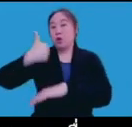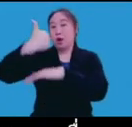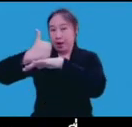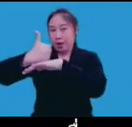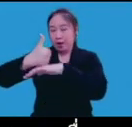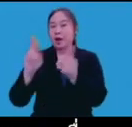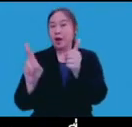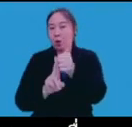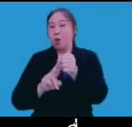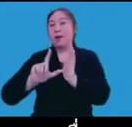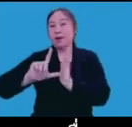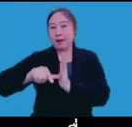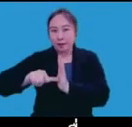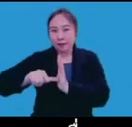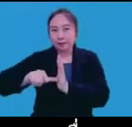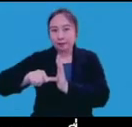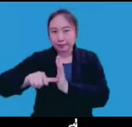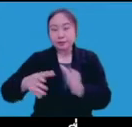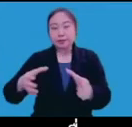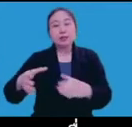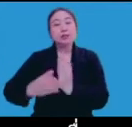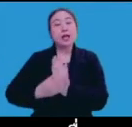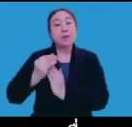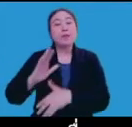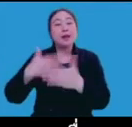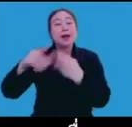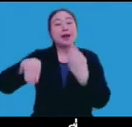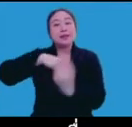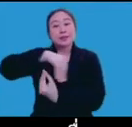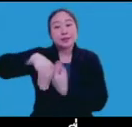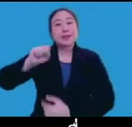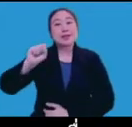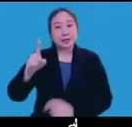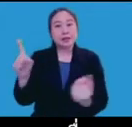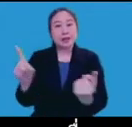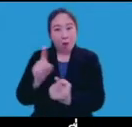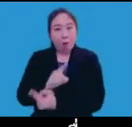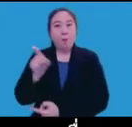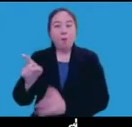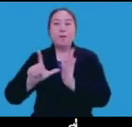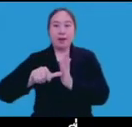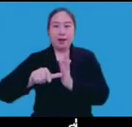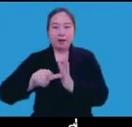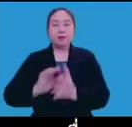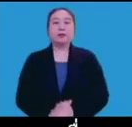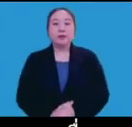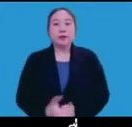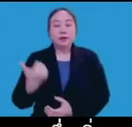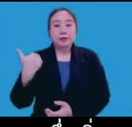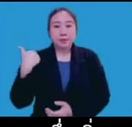และท่านรองเลขาท่านรองเลขาสภาพัฒนาการเศรษฐกิจและสังคมแห่งชาตินะคะเป็นเลขานุการแ